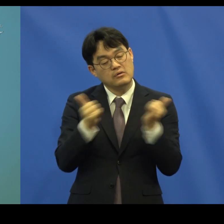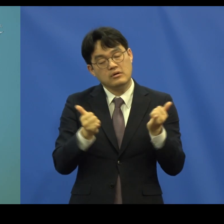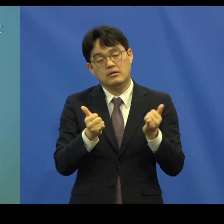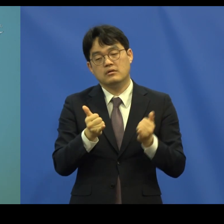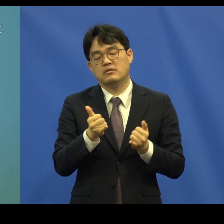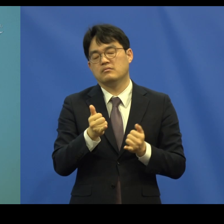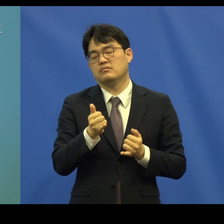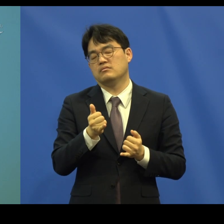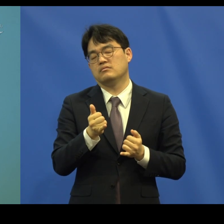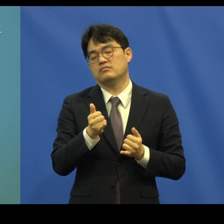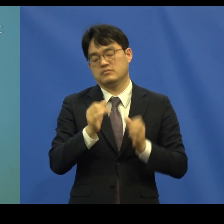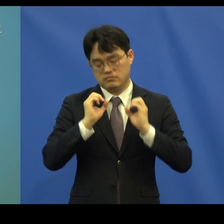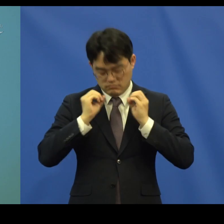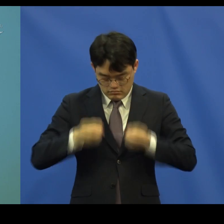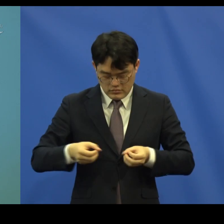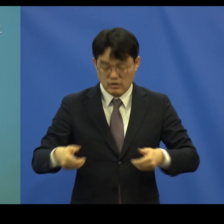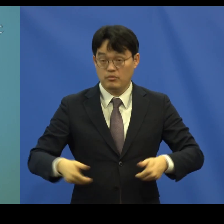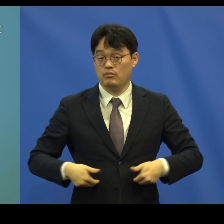거의.